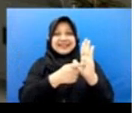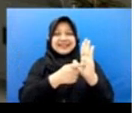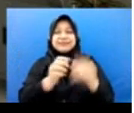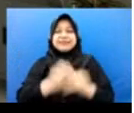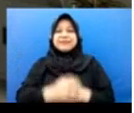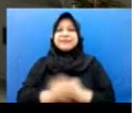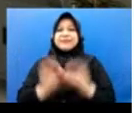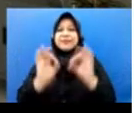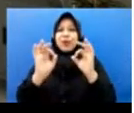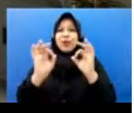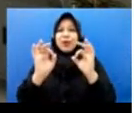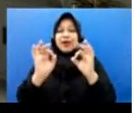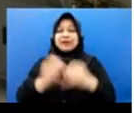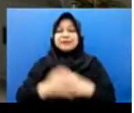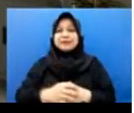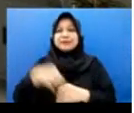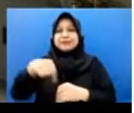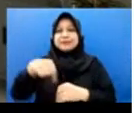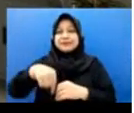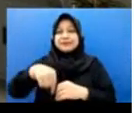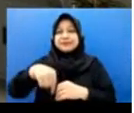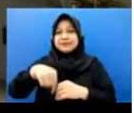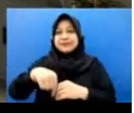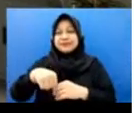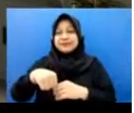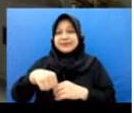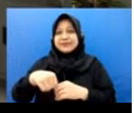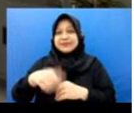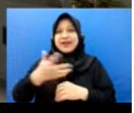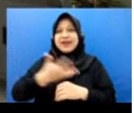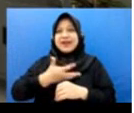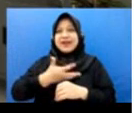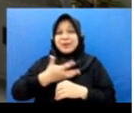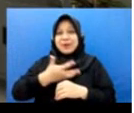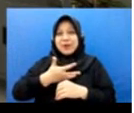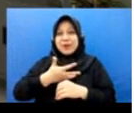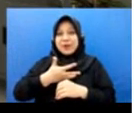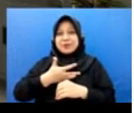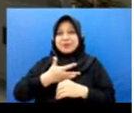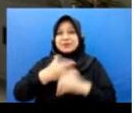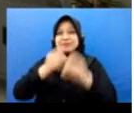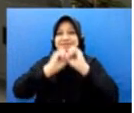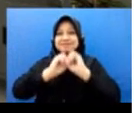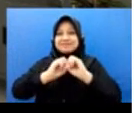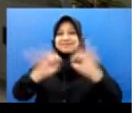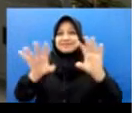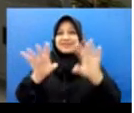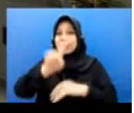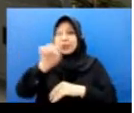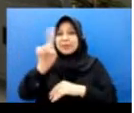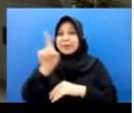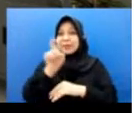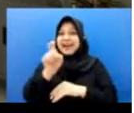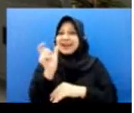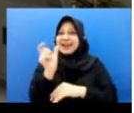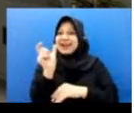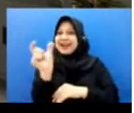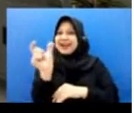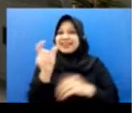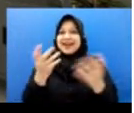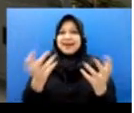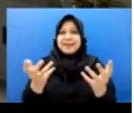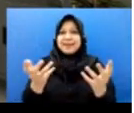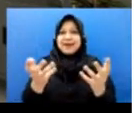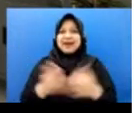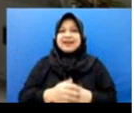gitu sekarang saya akan memberikan tebak kata. Nah, tebak kata ini silakan untuk ditebak katanya, apa kata